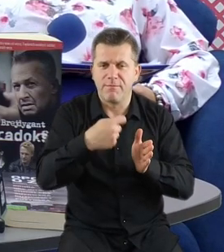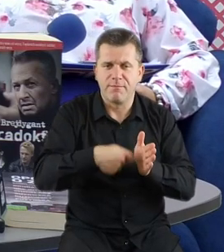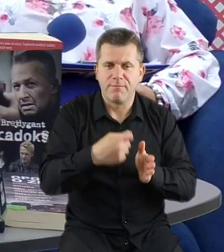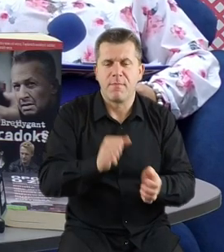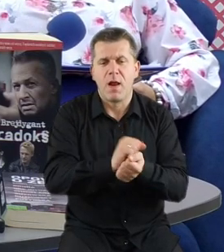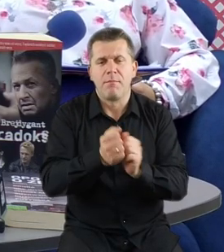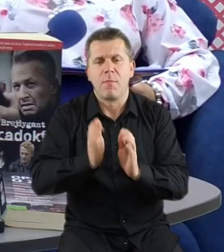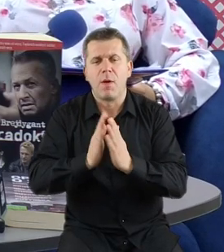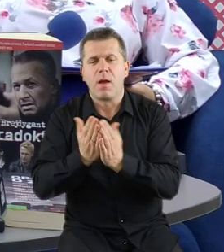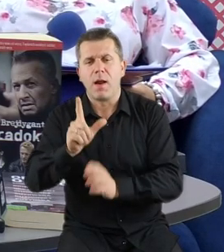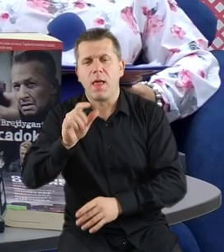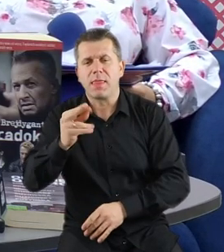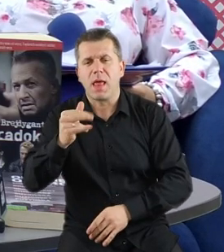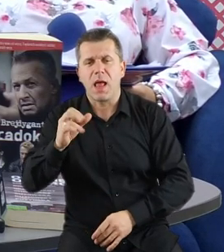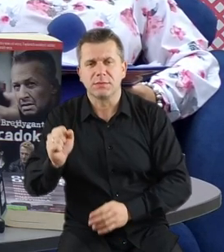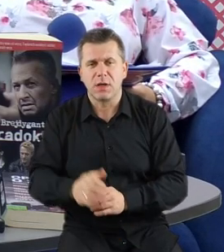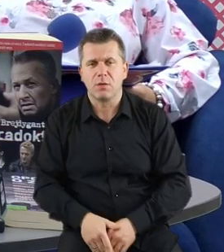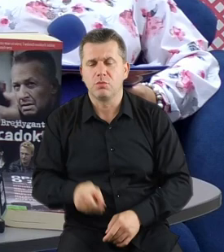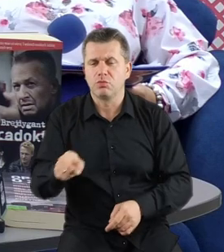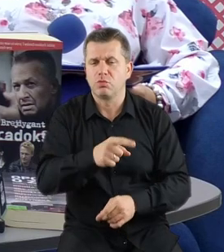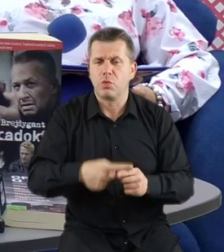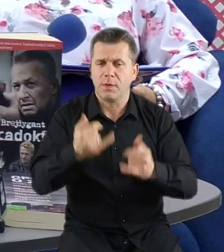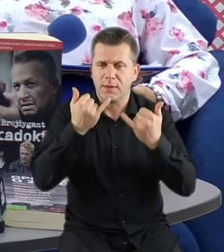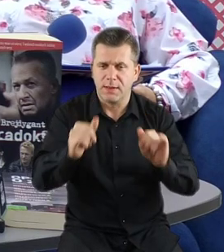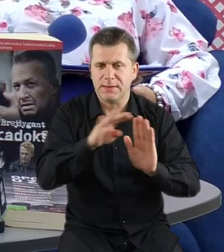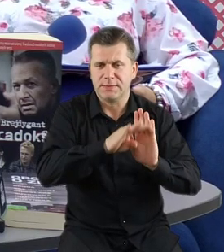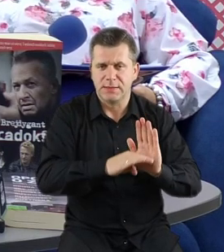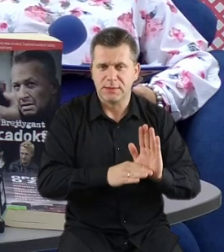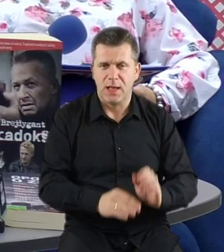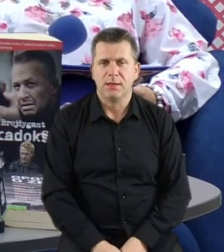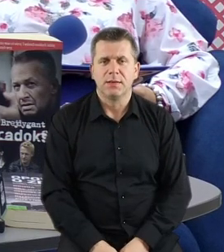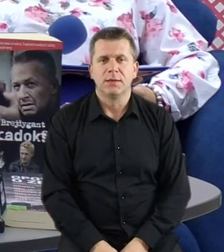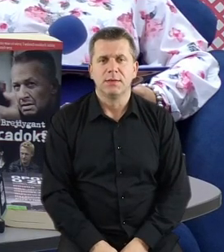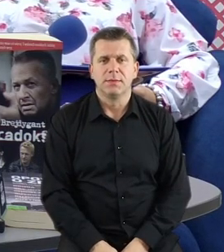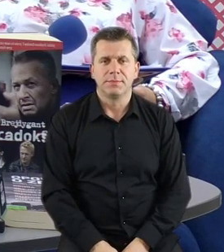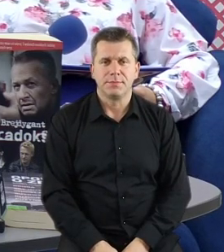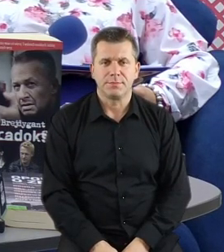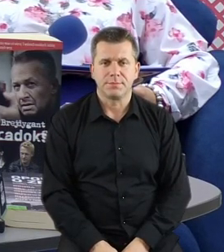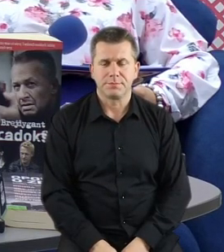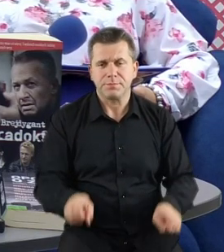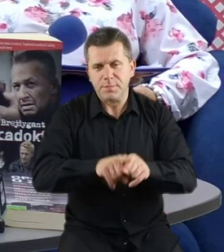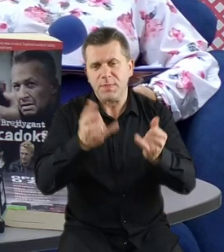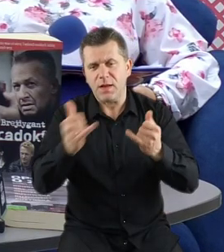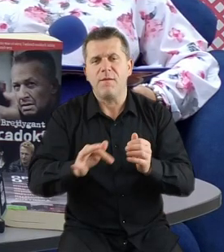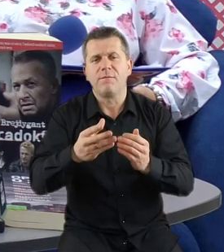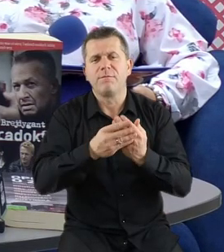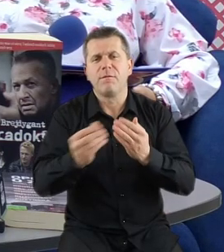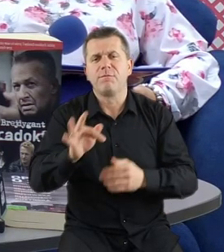czy literacką, to są nieco inne oczywiście zasady i formuły,